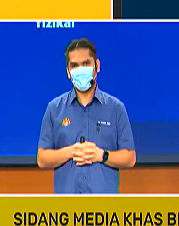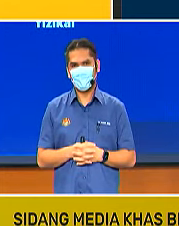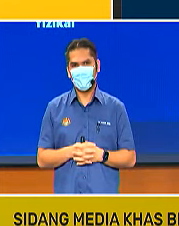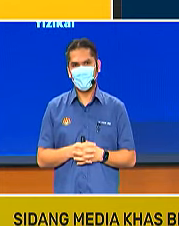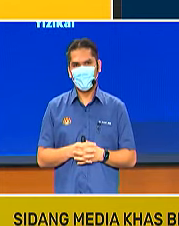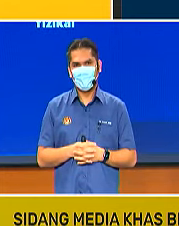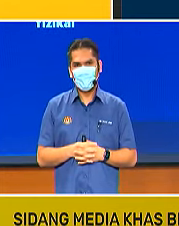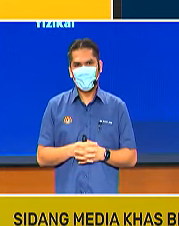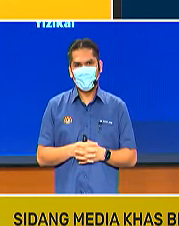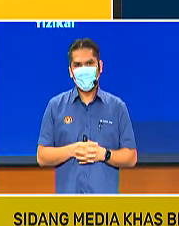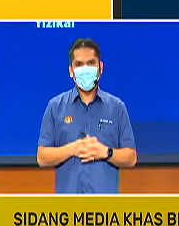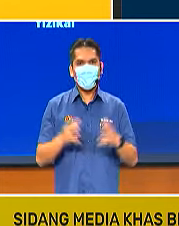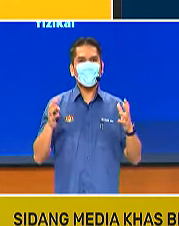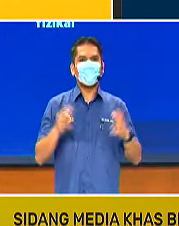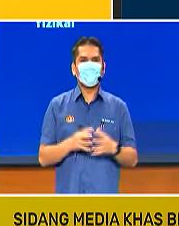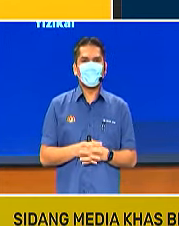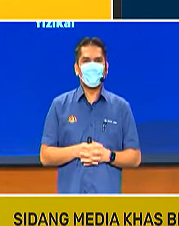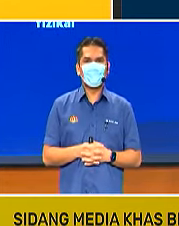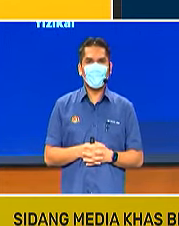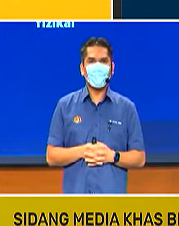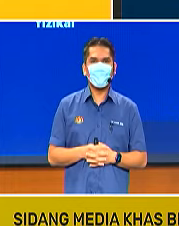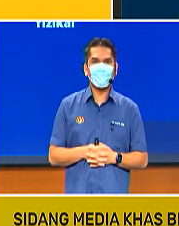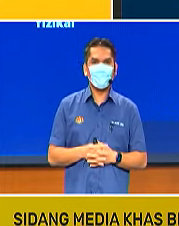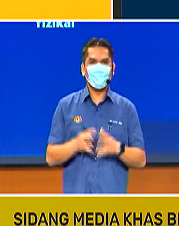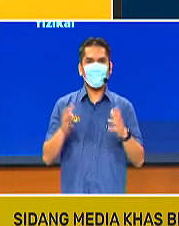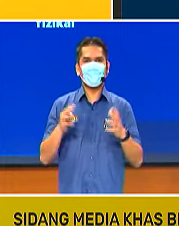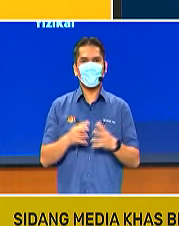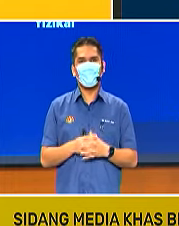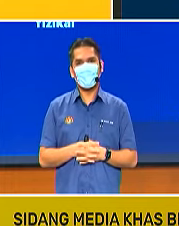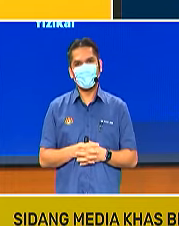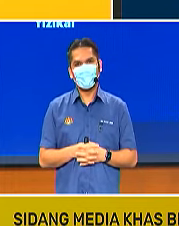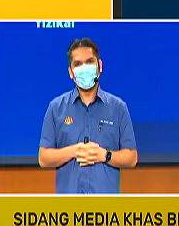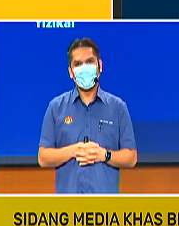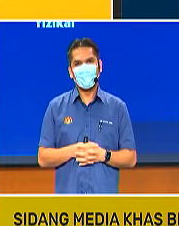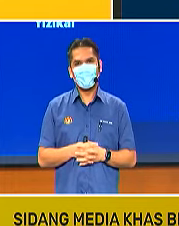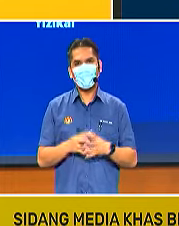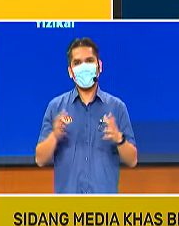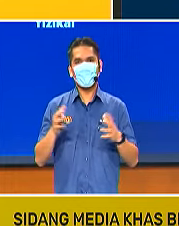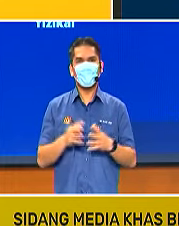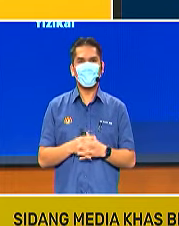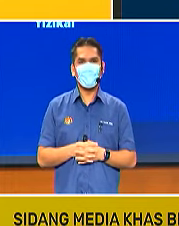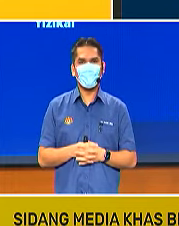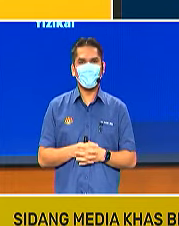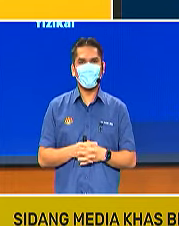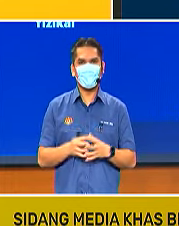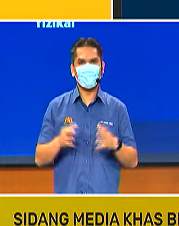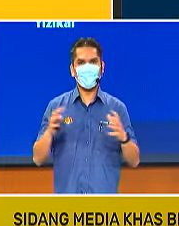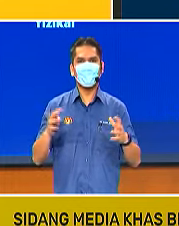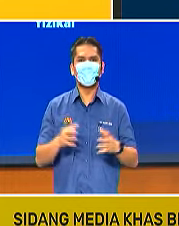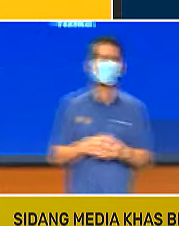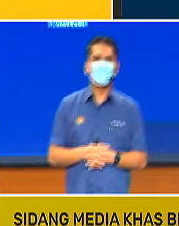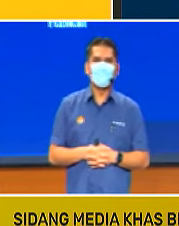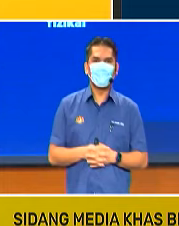besar Hai menyedari kesukaran menyadari cabaran yang bakal dihadapi dalam